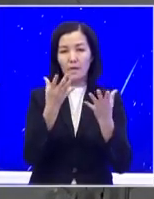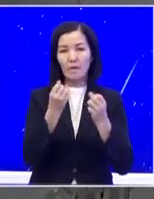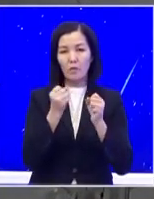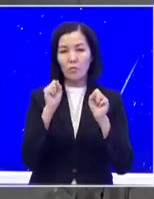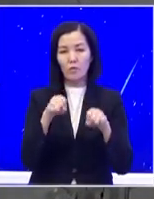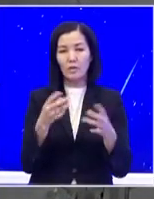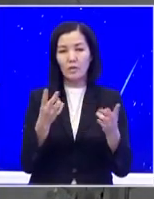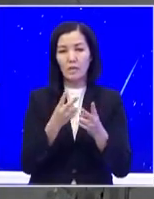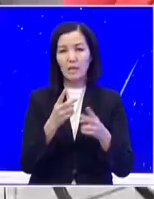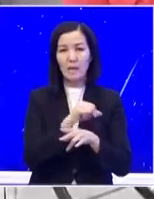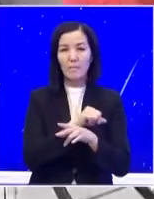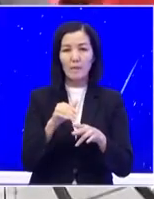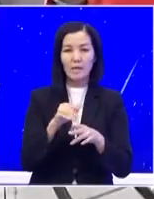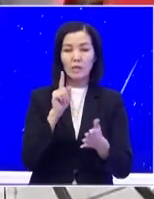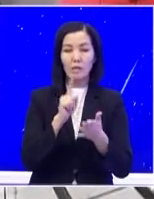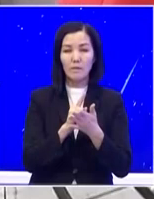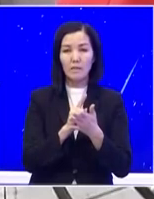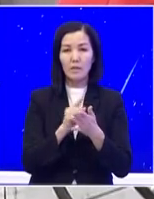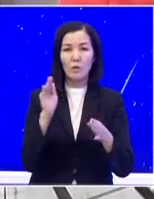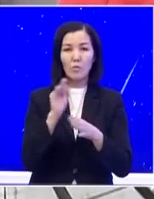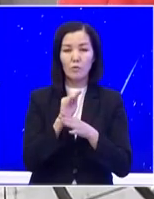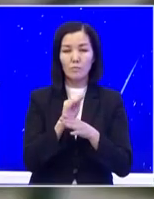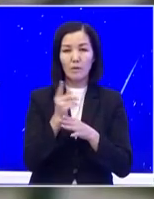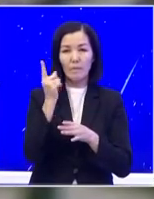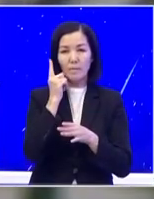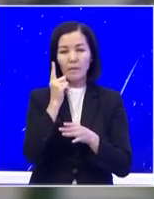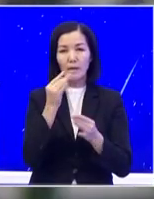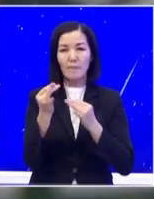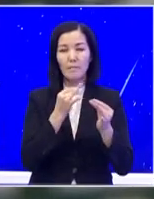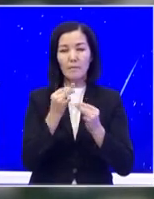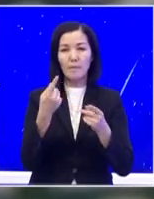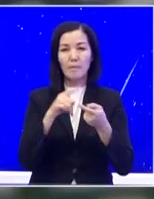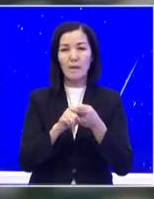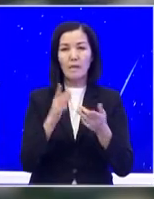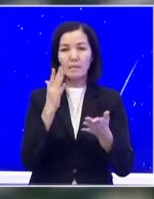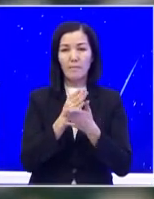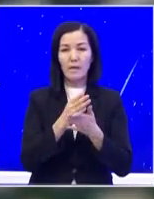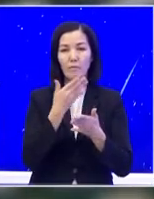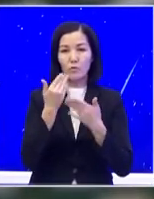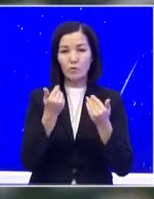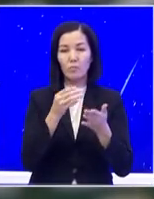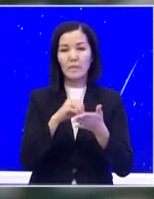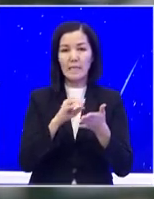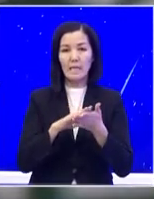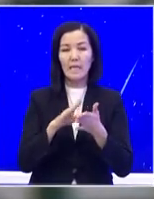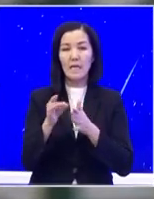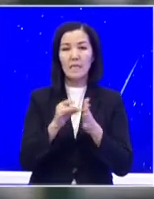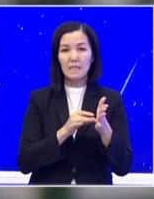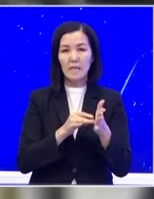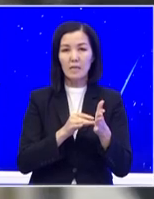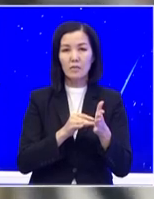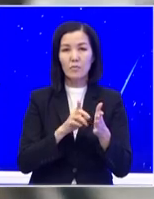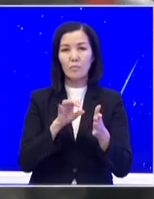енгізуі қажет. Мекен жай міндетті. Қосымша арқылы тұрғындардың бір-бірімен байланыста болғаны тіркеледі. Кейін автоматты түрде